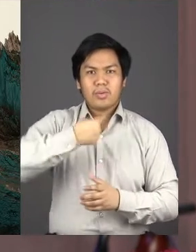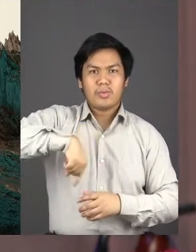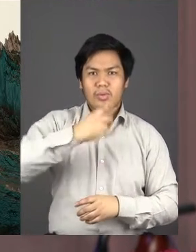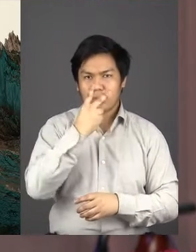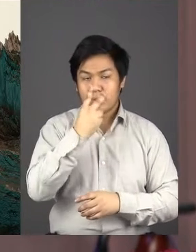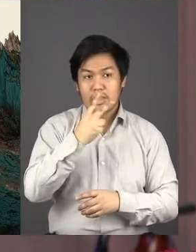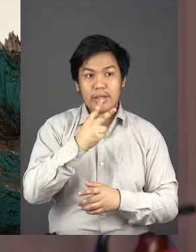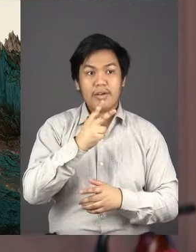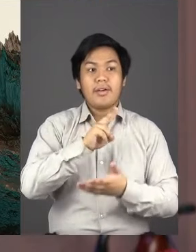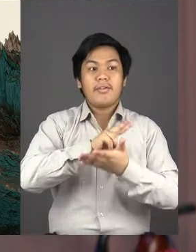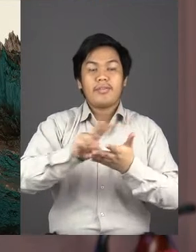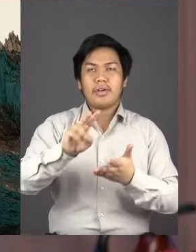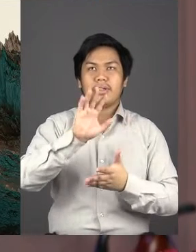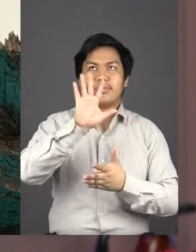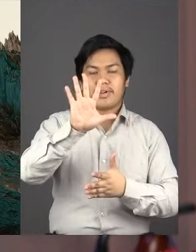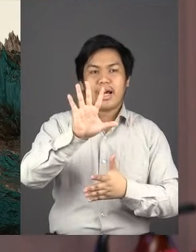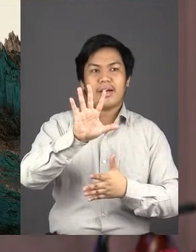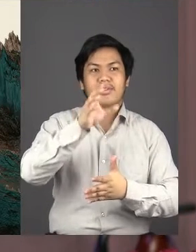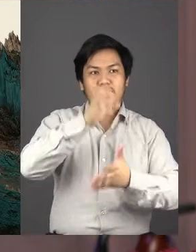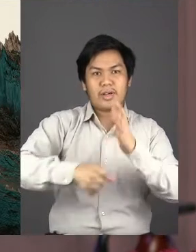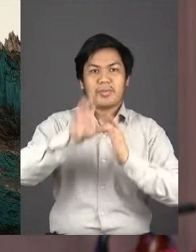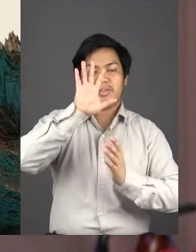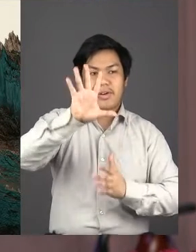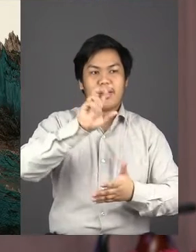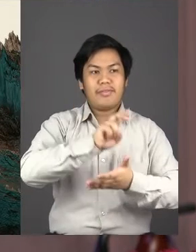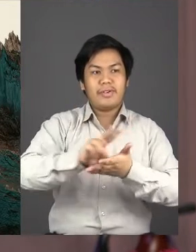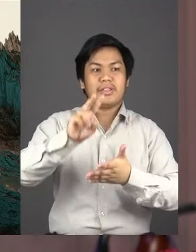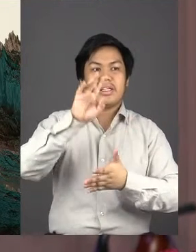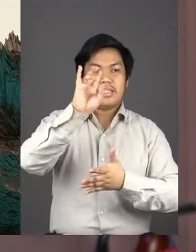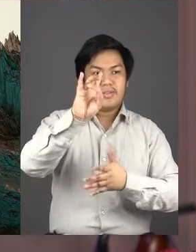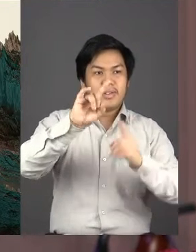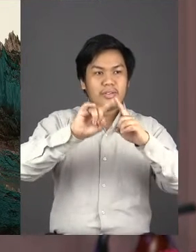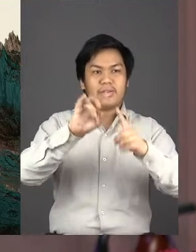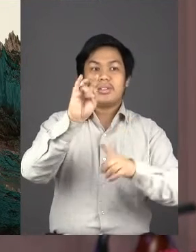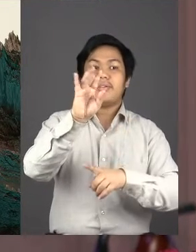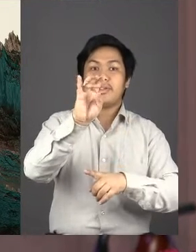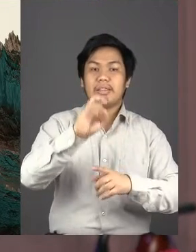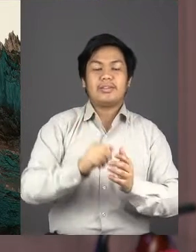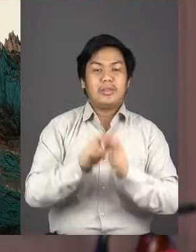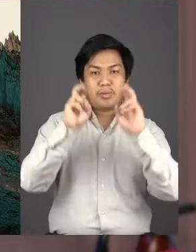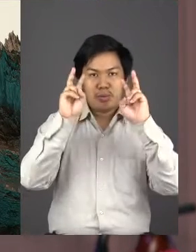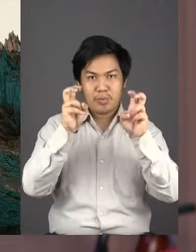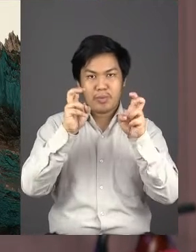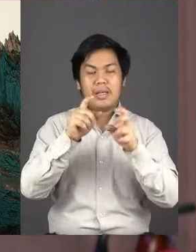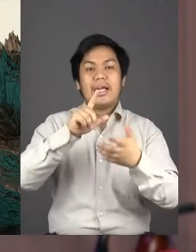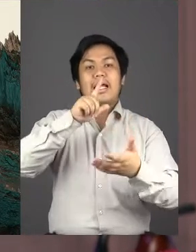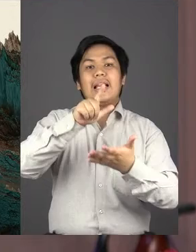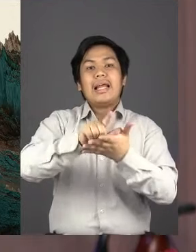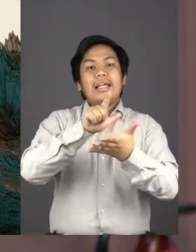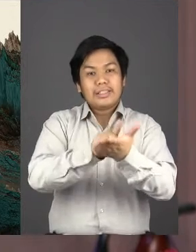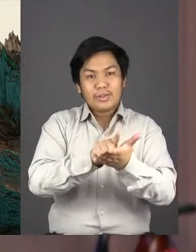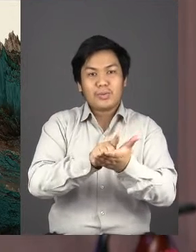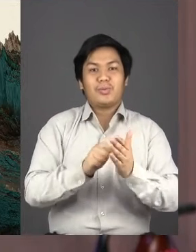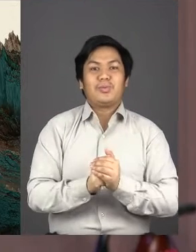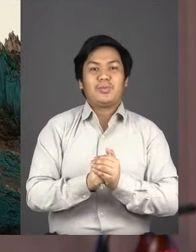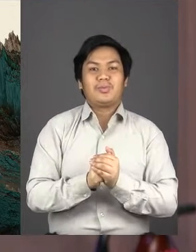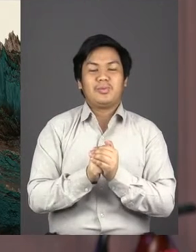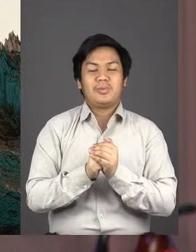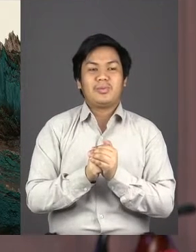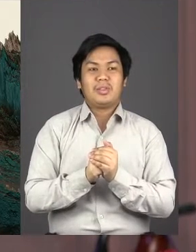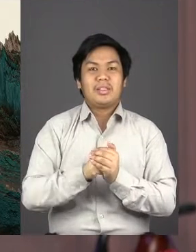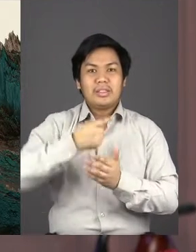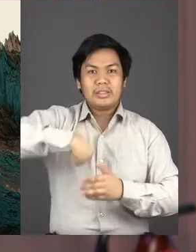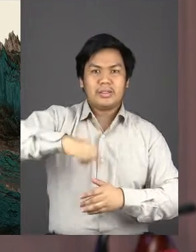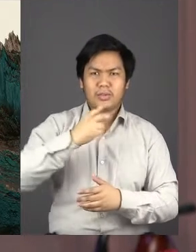natin sa chapter 5, verses 7 to 17. Yan po ang tema. Makikita nyo rin po yung verse na